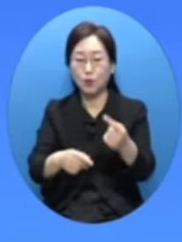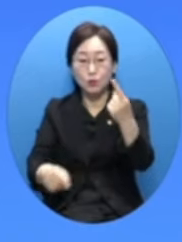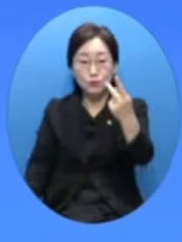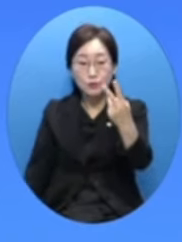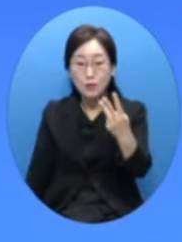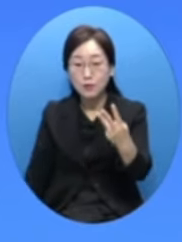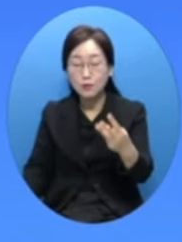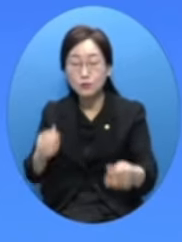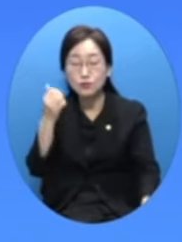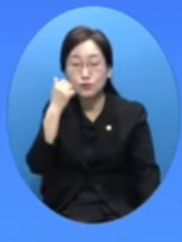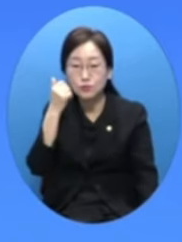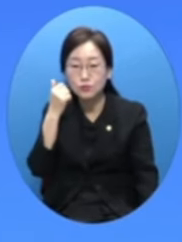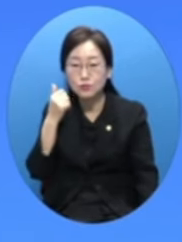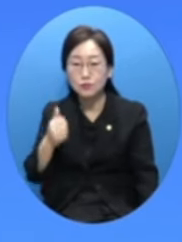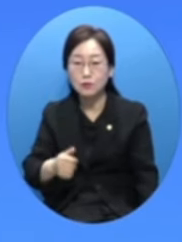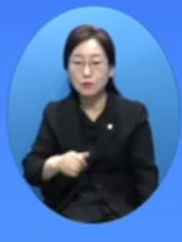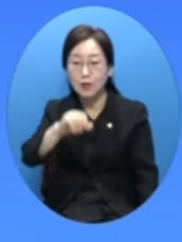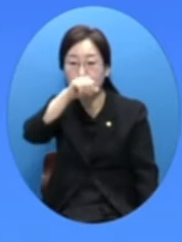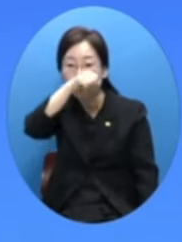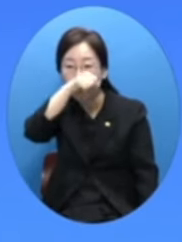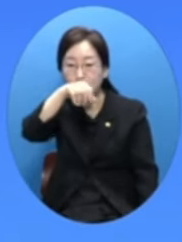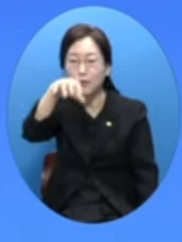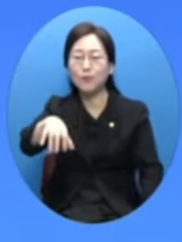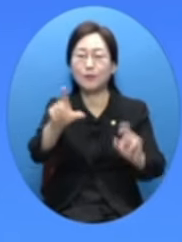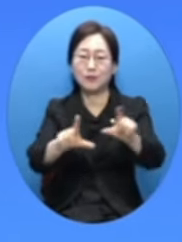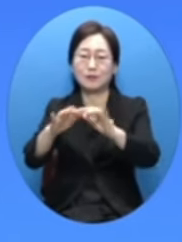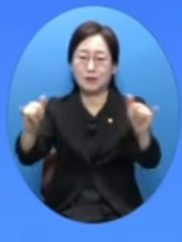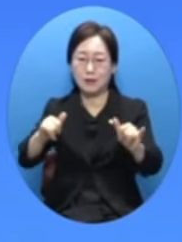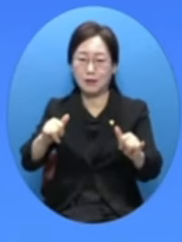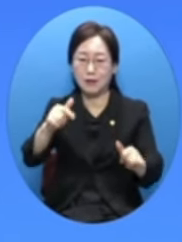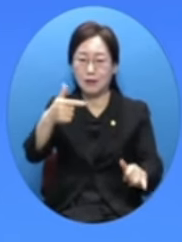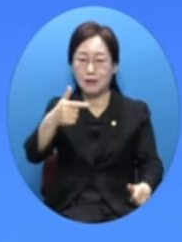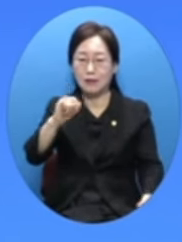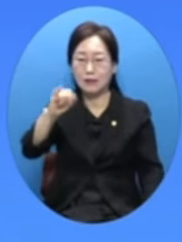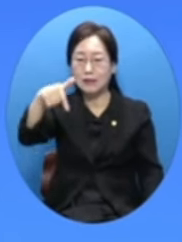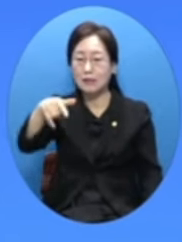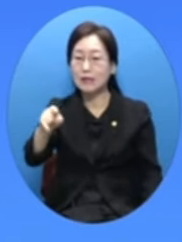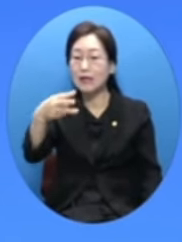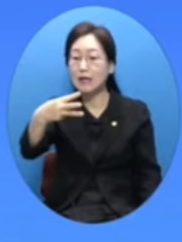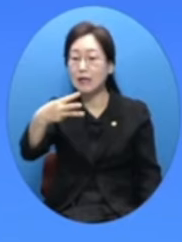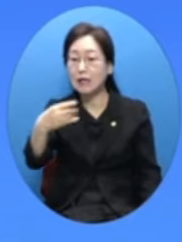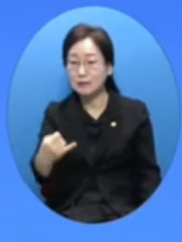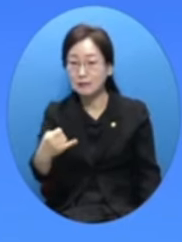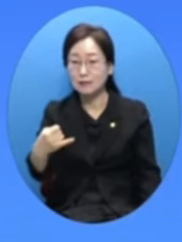사람은 아프리카 원주민인데 니기르라는